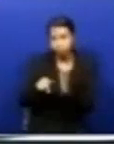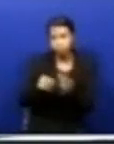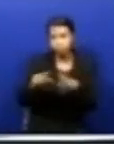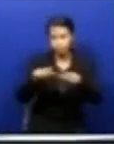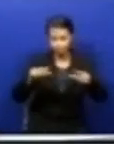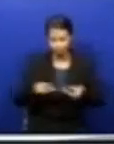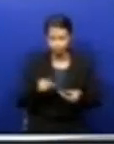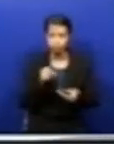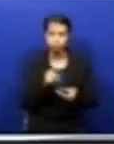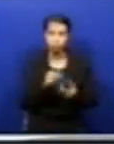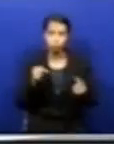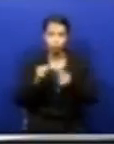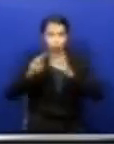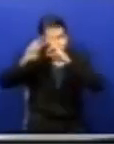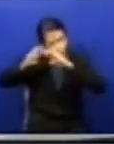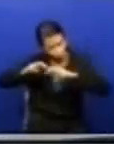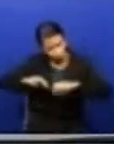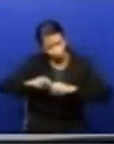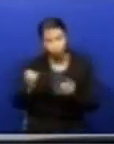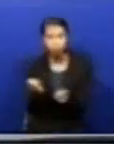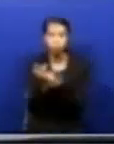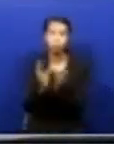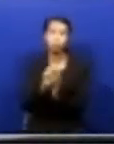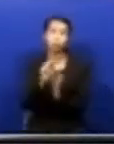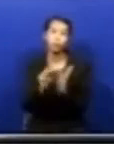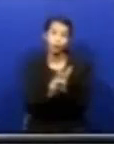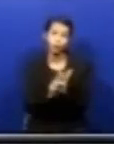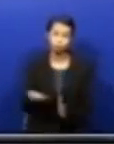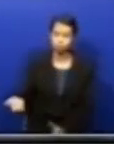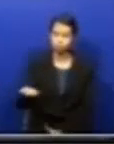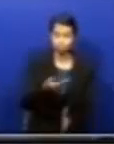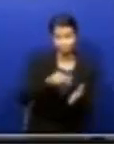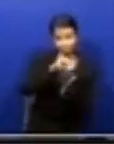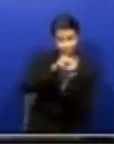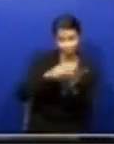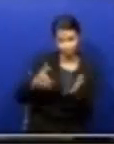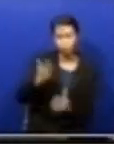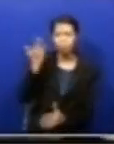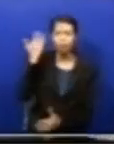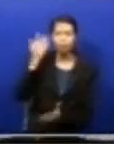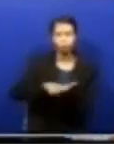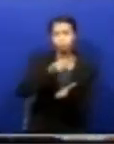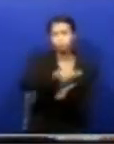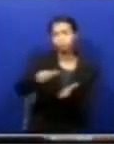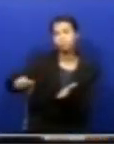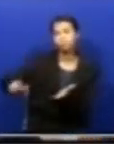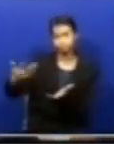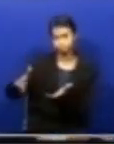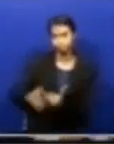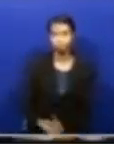การวิเคราะห์ผลกระทบที่อาจขึ้นจากกฎหมายซึ่งเพื่อนสมาชิกเห็นแล้วนะฮะแจกตั้งแต่วาระ1นะครับตัวนี้เนี่